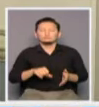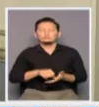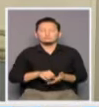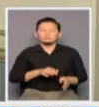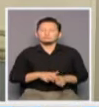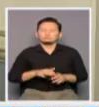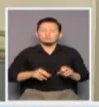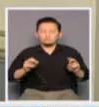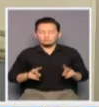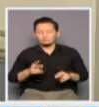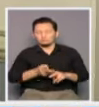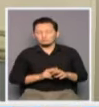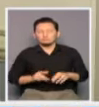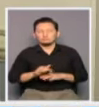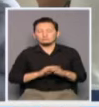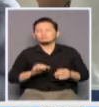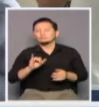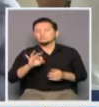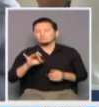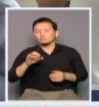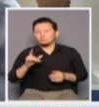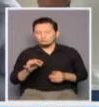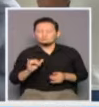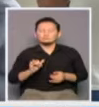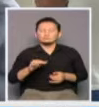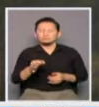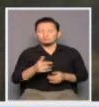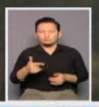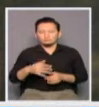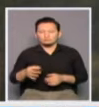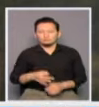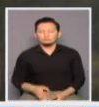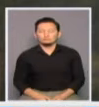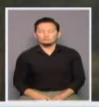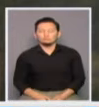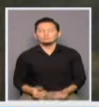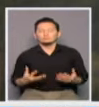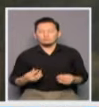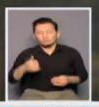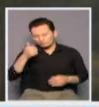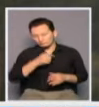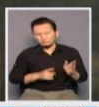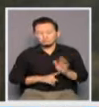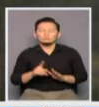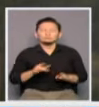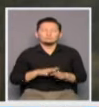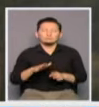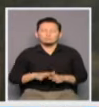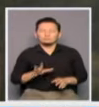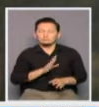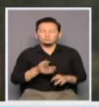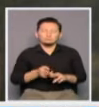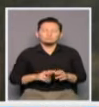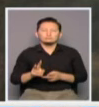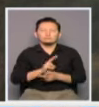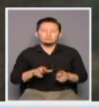дружеских взаимоотношений между жителями Оренбургской и Атырауской областей. В этом году свои задачи и миссии выполняет